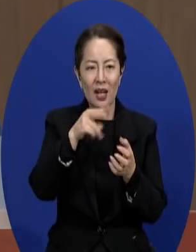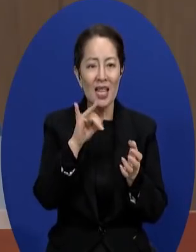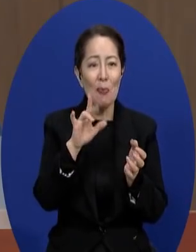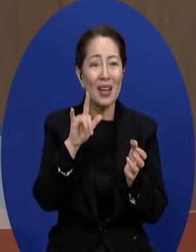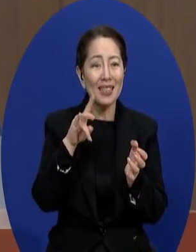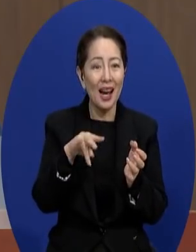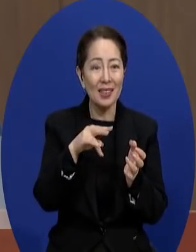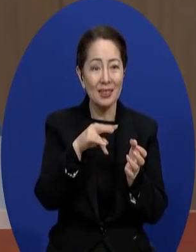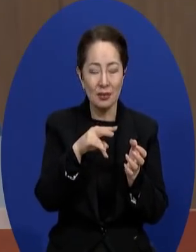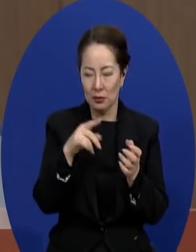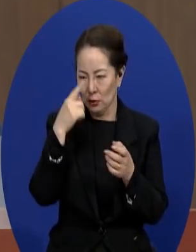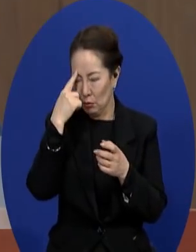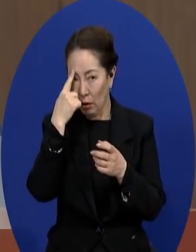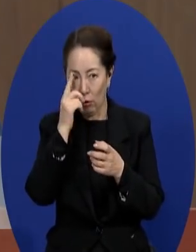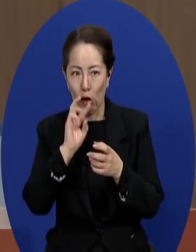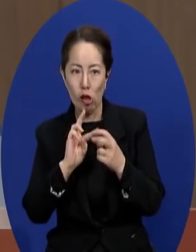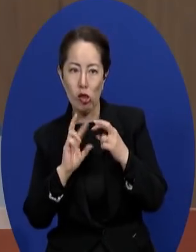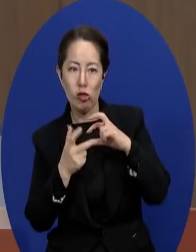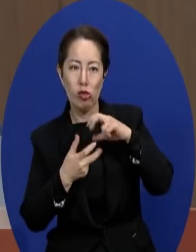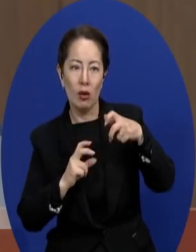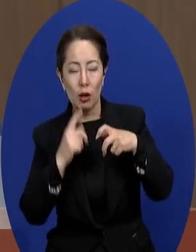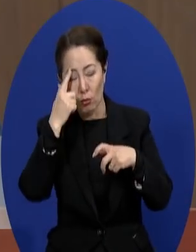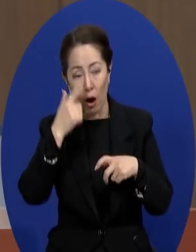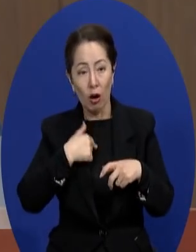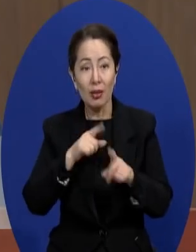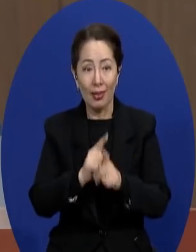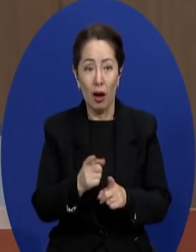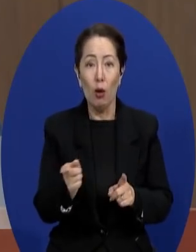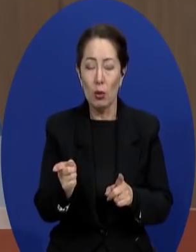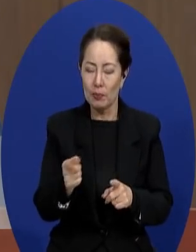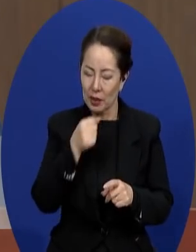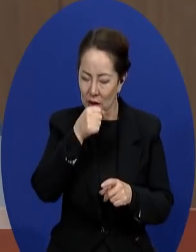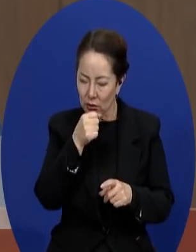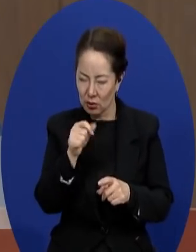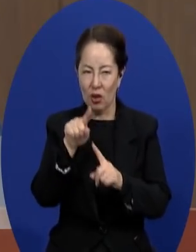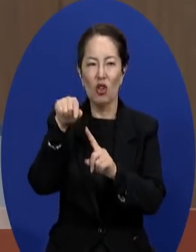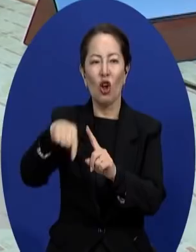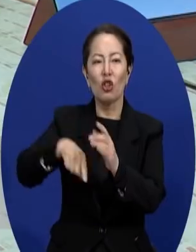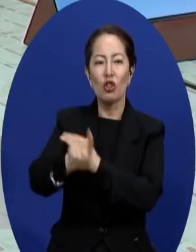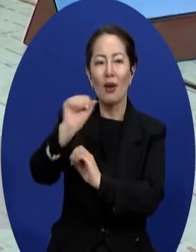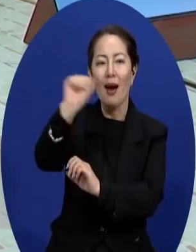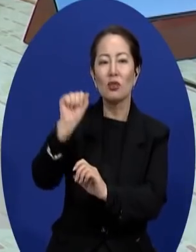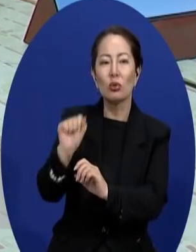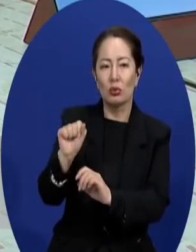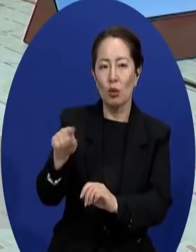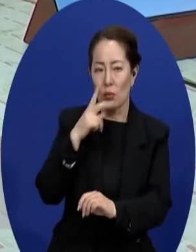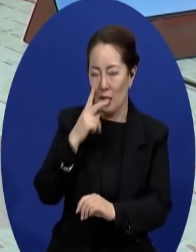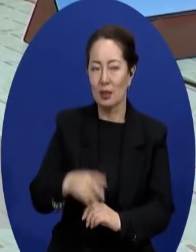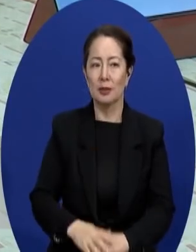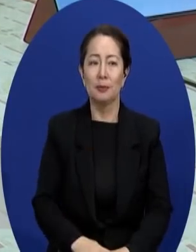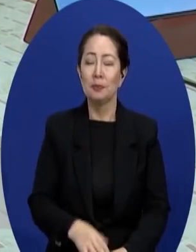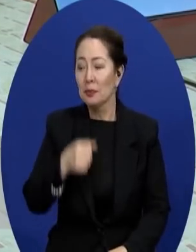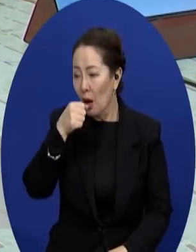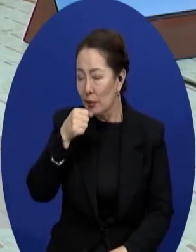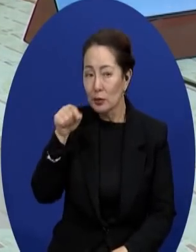мутацд ороод монголчлогдчихсон. Ийм хоёр үндсэн шалтгааны улмаас өнөөдөр сэтгүүл зүй бол асуудалтай байгаа гэж харж байгаа. Хэвлэл мэдээллийн